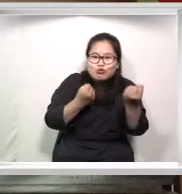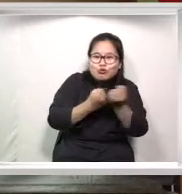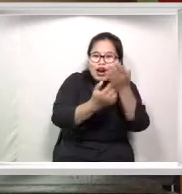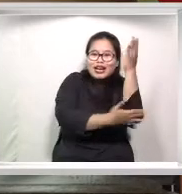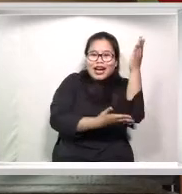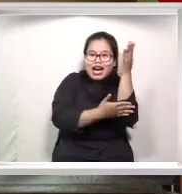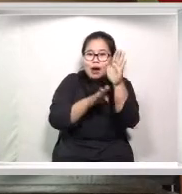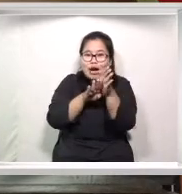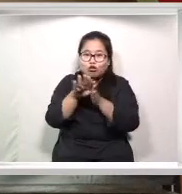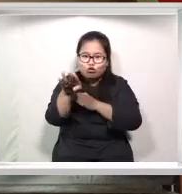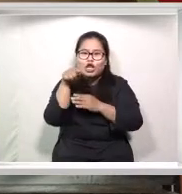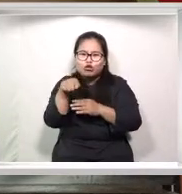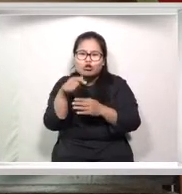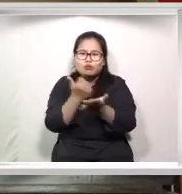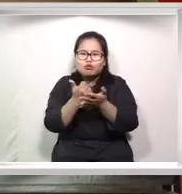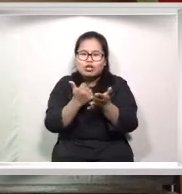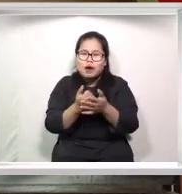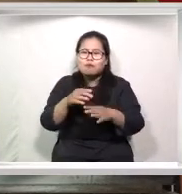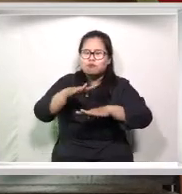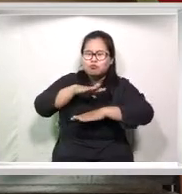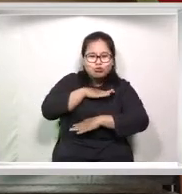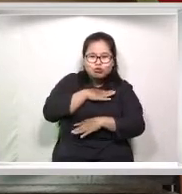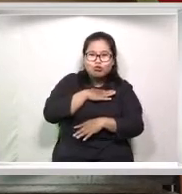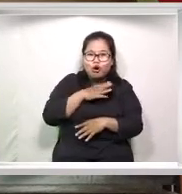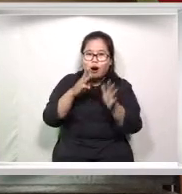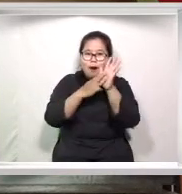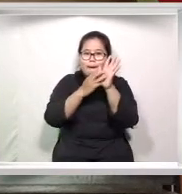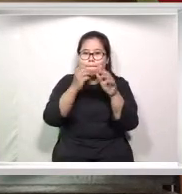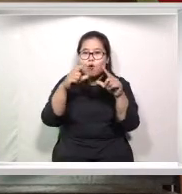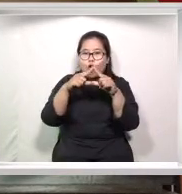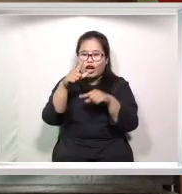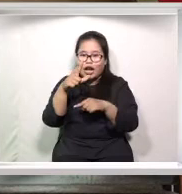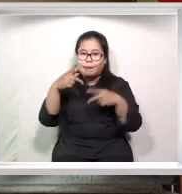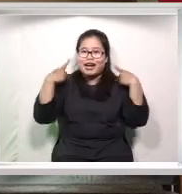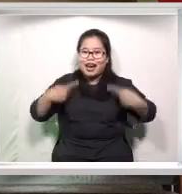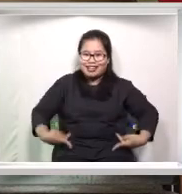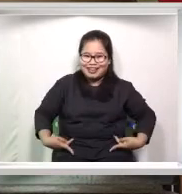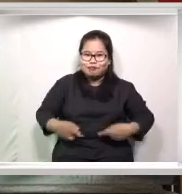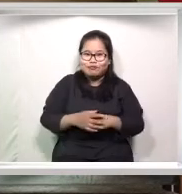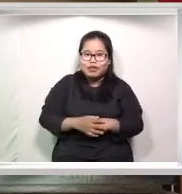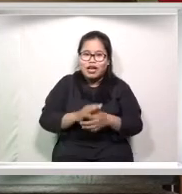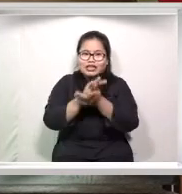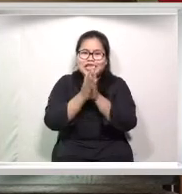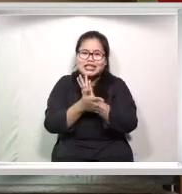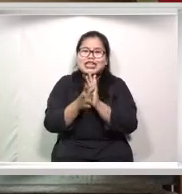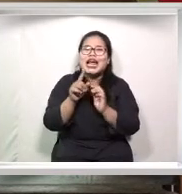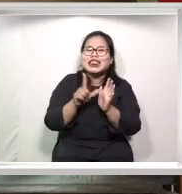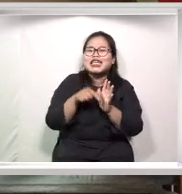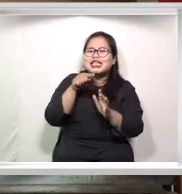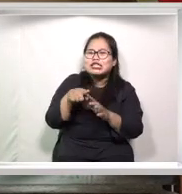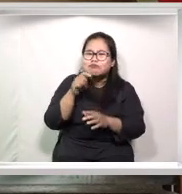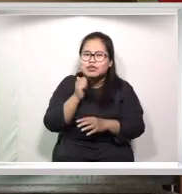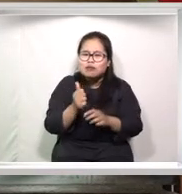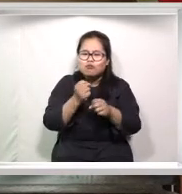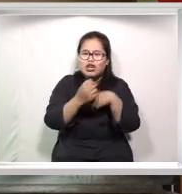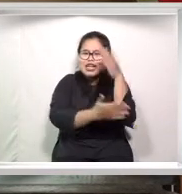maju, diperlukan adanya suatu moral yang berkarakter, sehingga hal ini dapat menjadikan negara